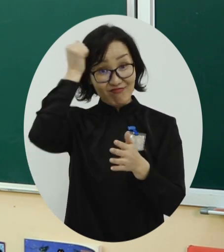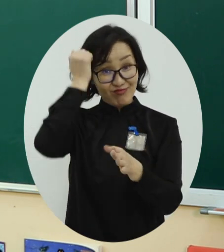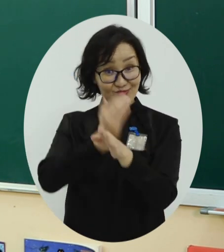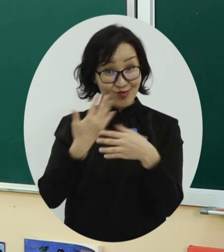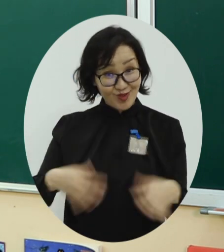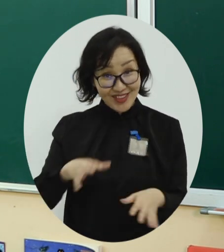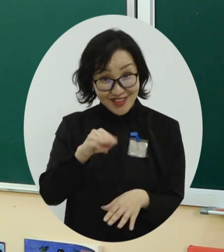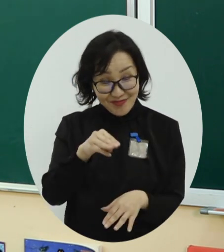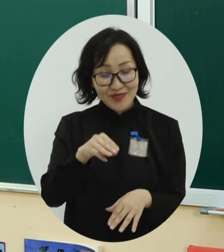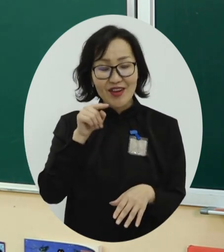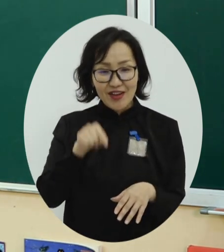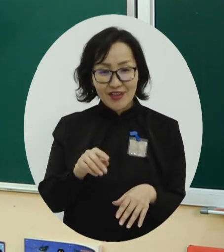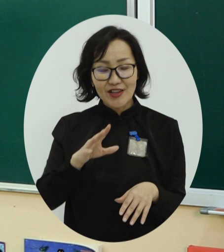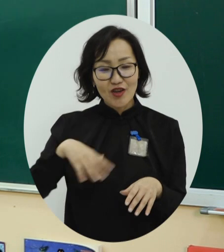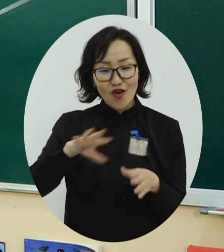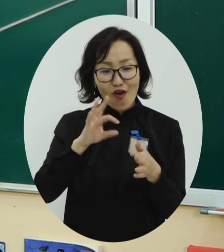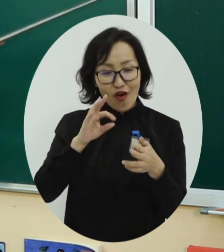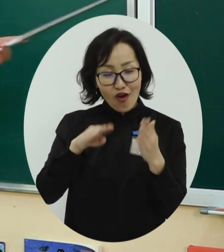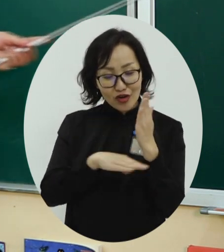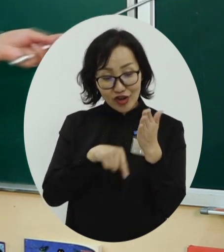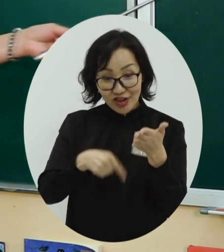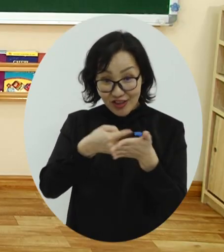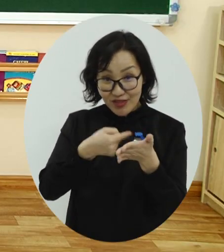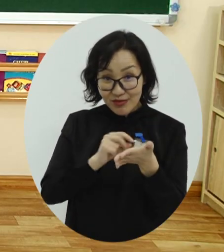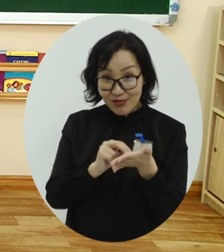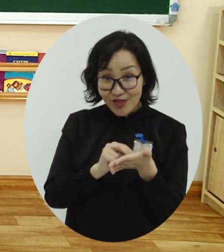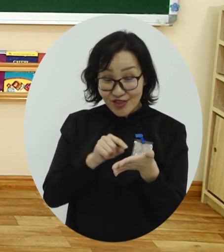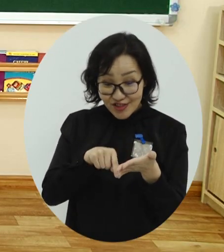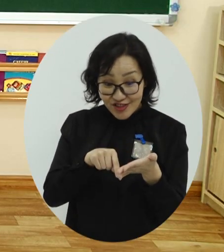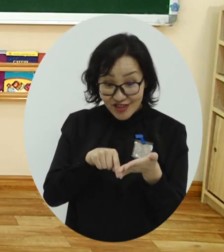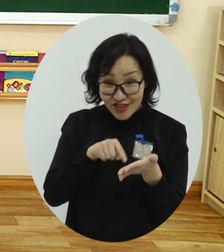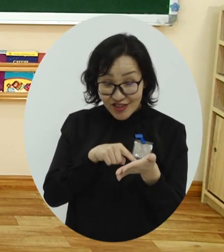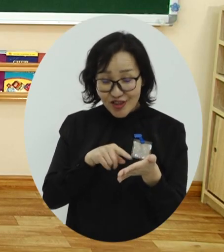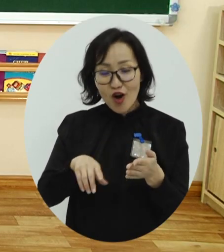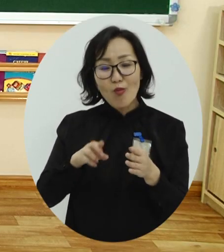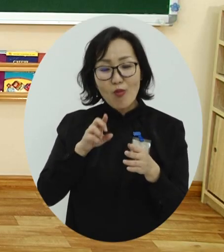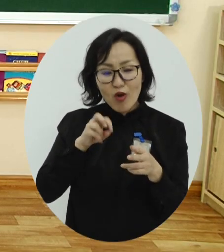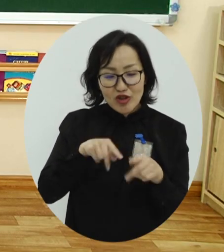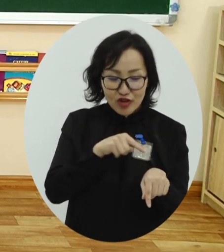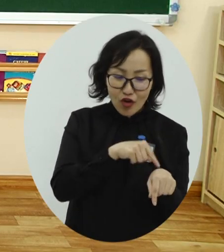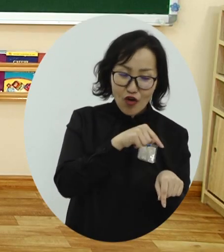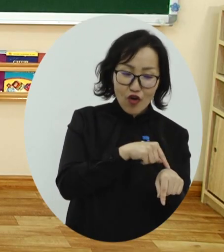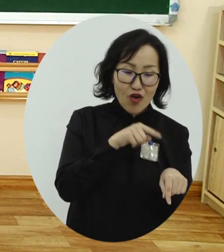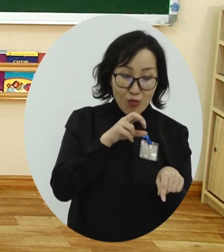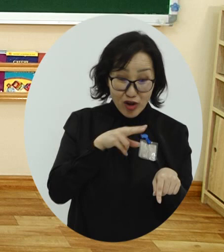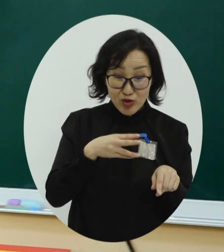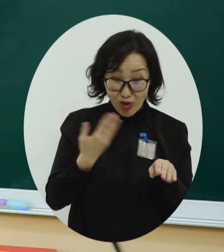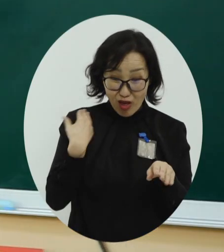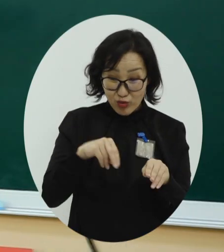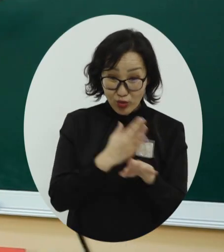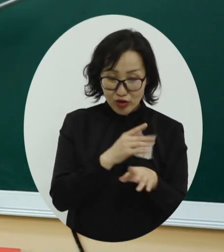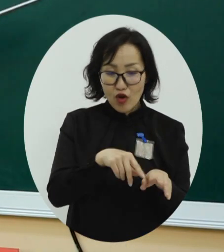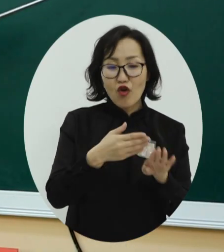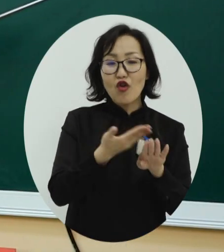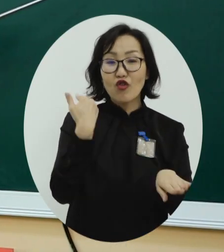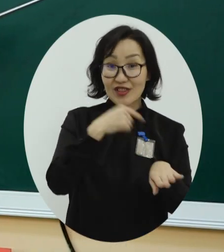мэдж авсан. За, өдрийн тэмдэглэлийг бичгтэй мөн болсон үйл явдлыг өнгөрсөн цагт бичдэг байх нь